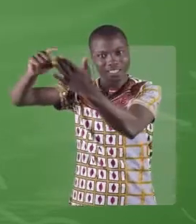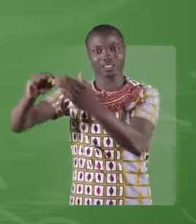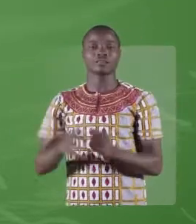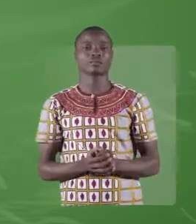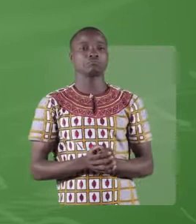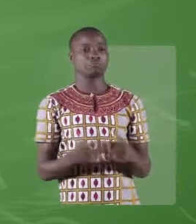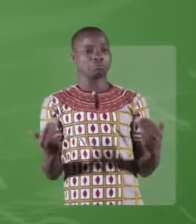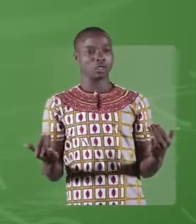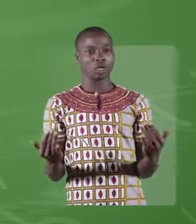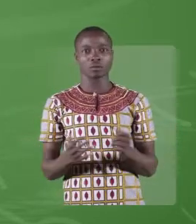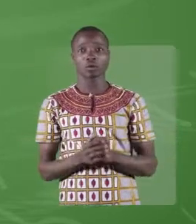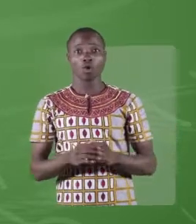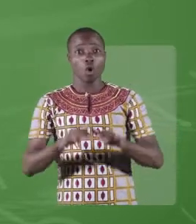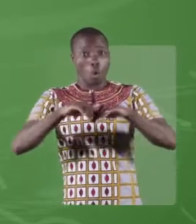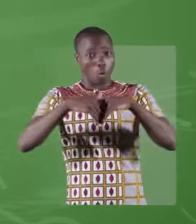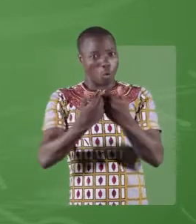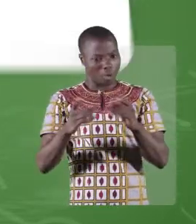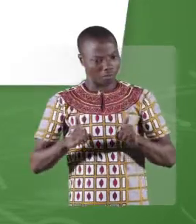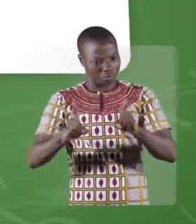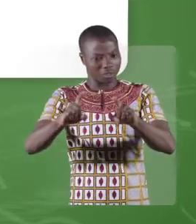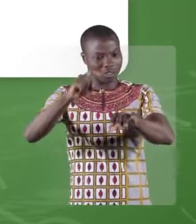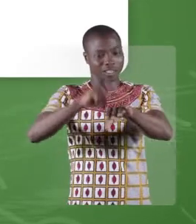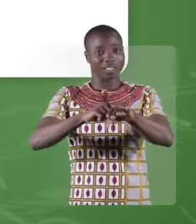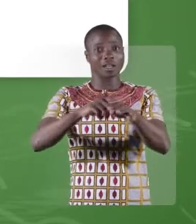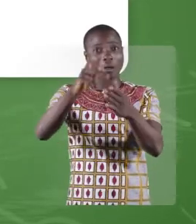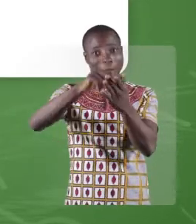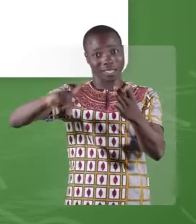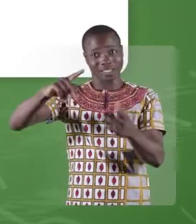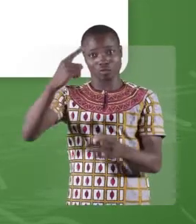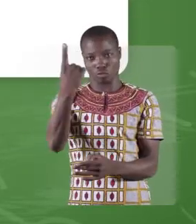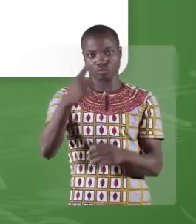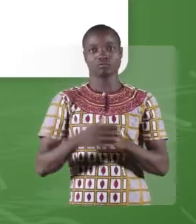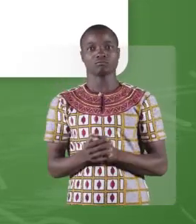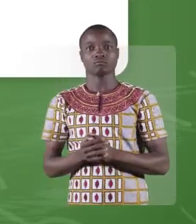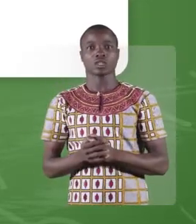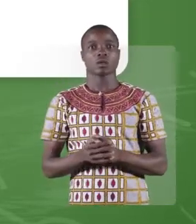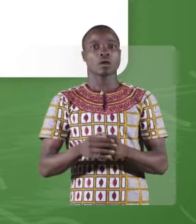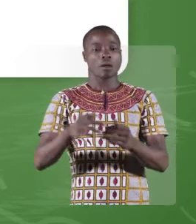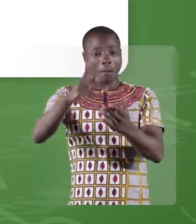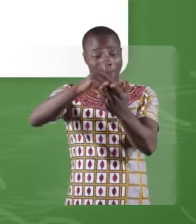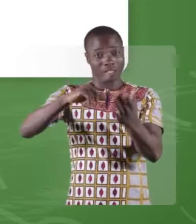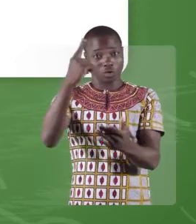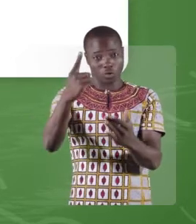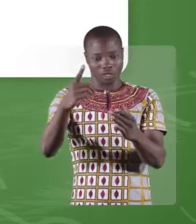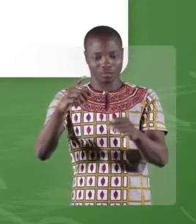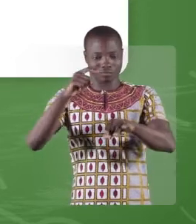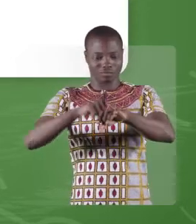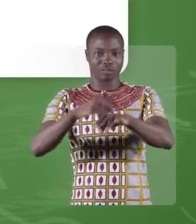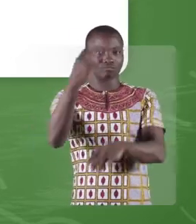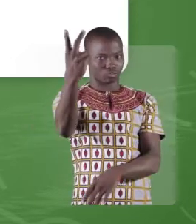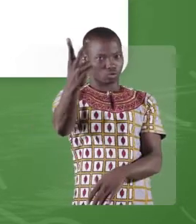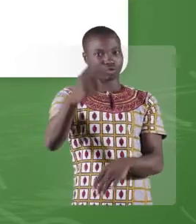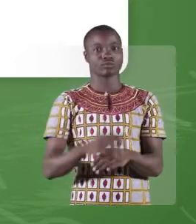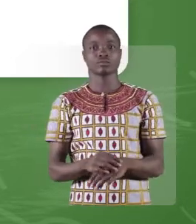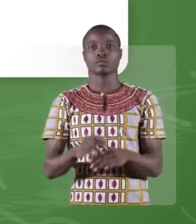Comment s'est déroulée l'ère du parti unique? L'ère du parti unique s'est déroulée en deux phases,